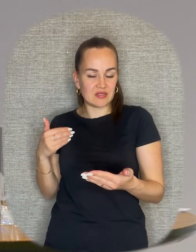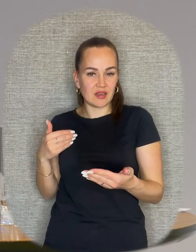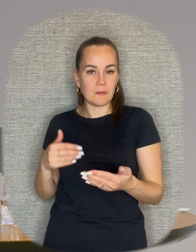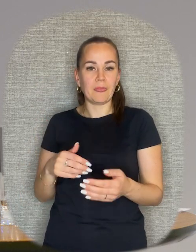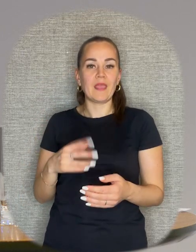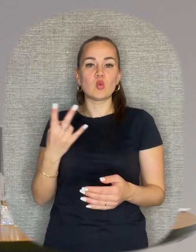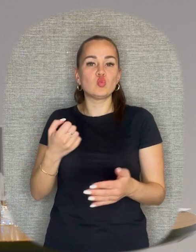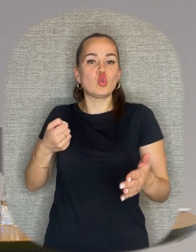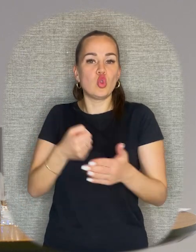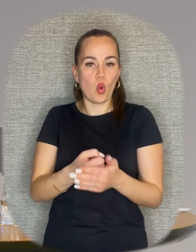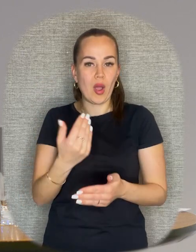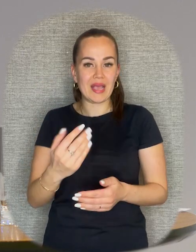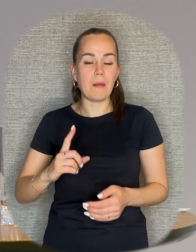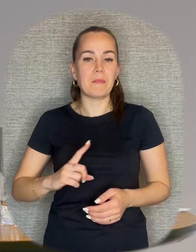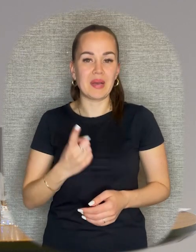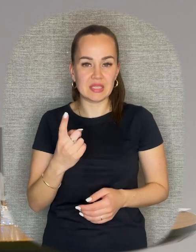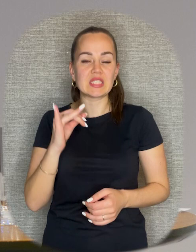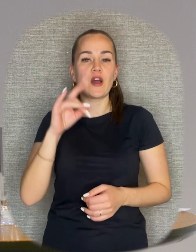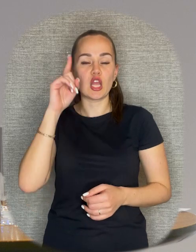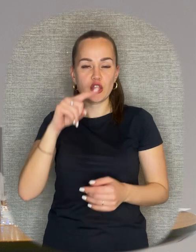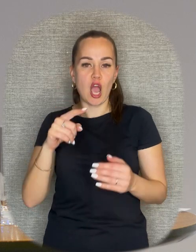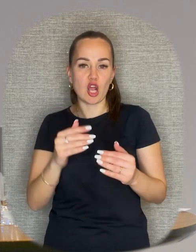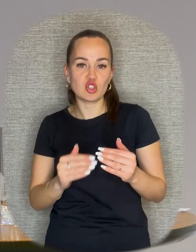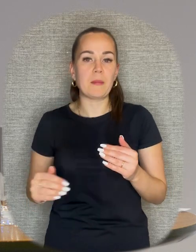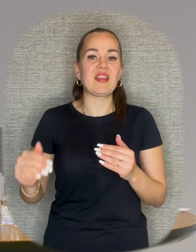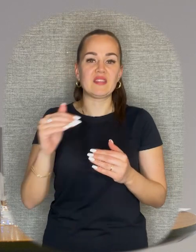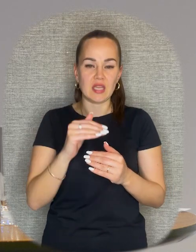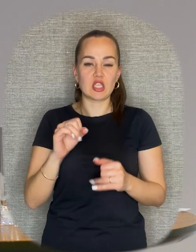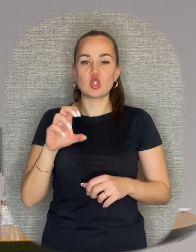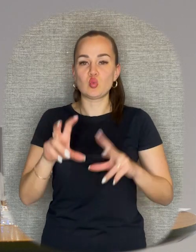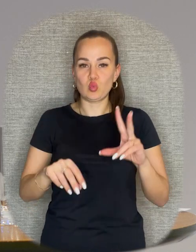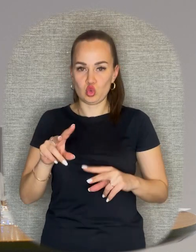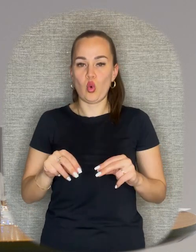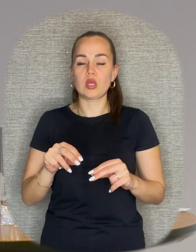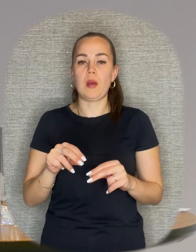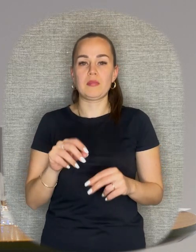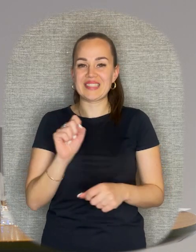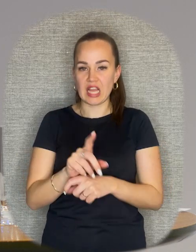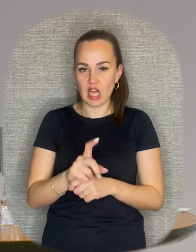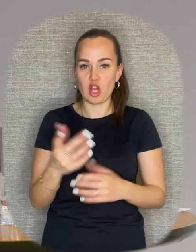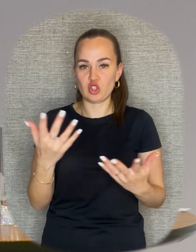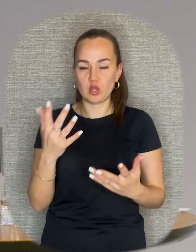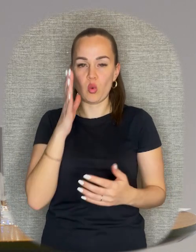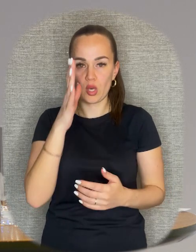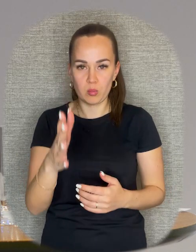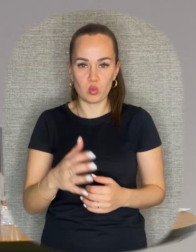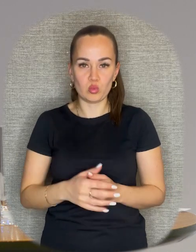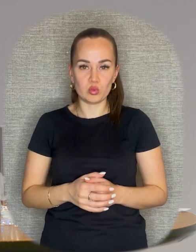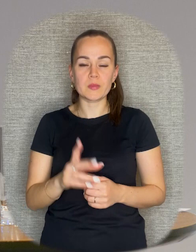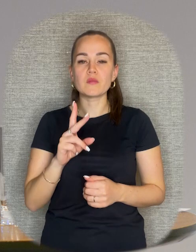предшественников достигнуть их мастерства и даже превзойти его с ум велия станы перед ним